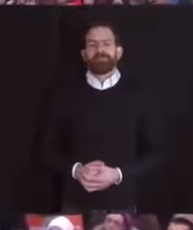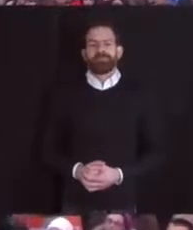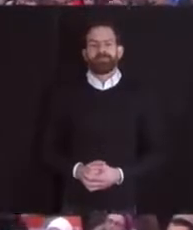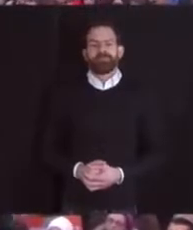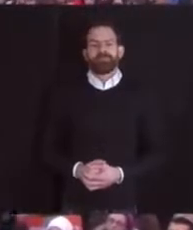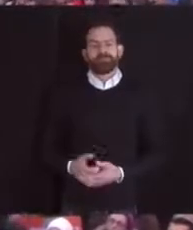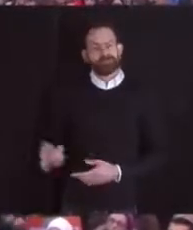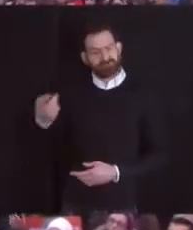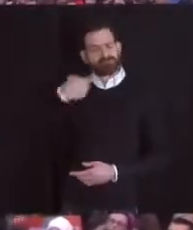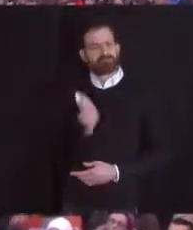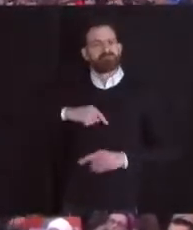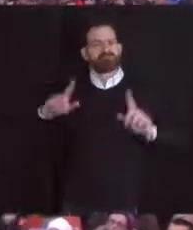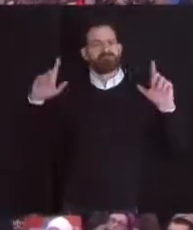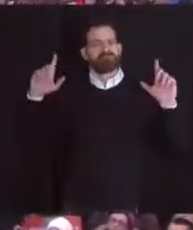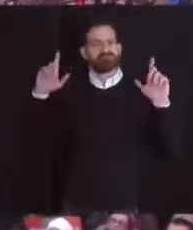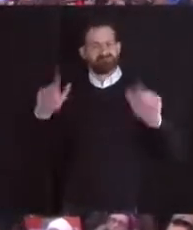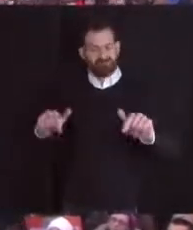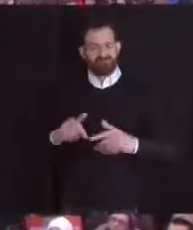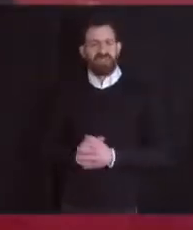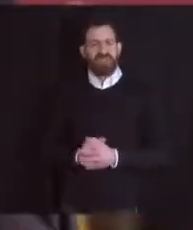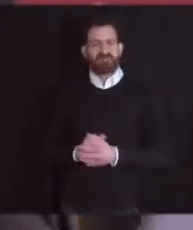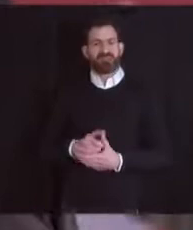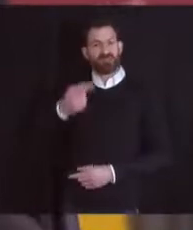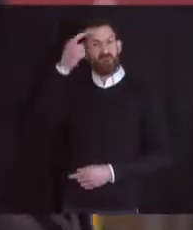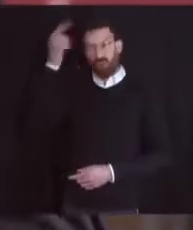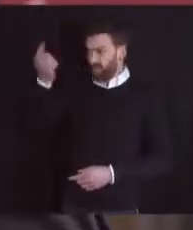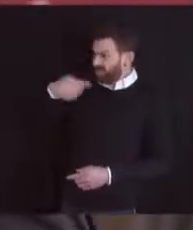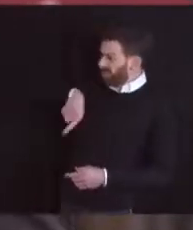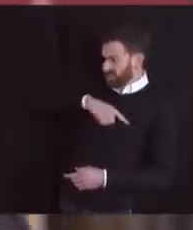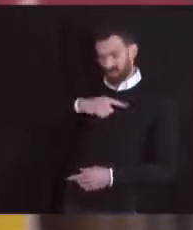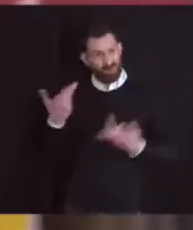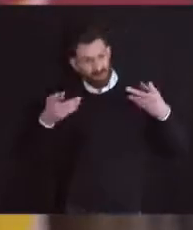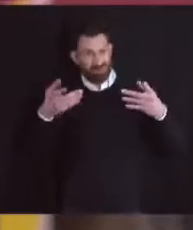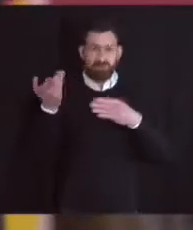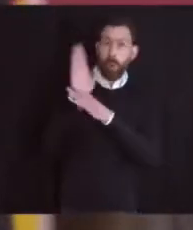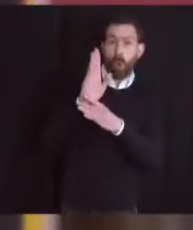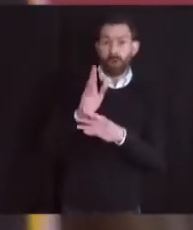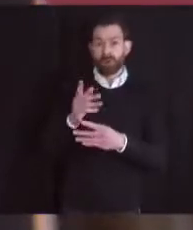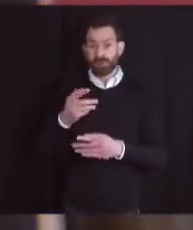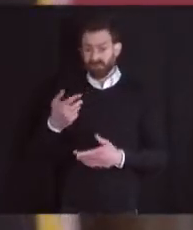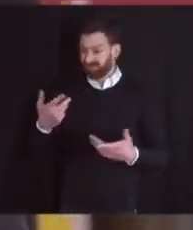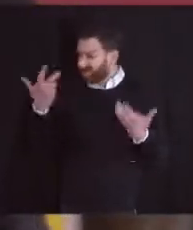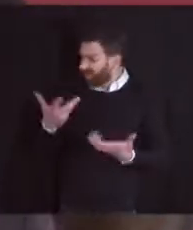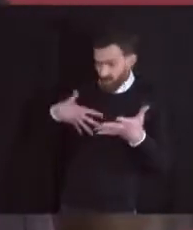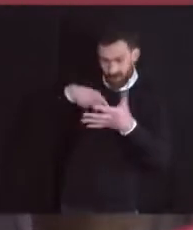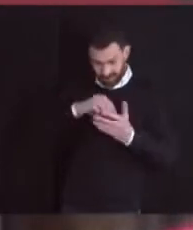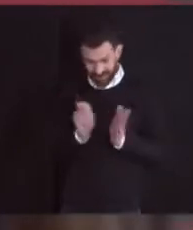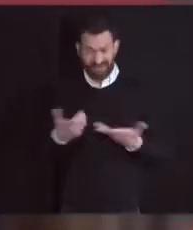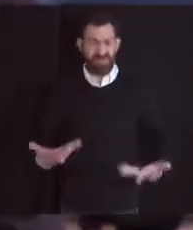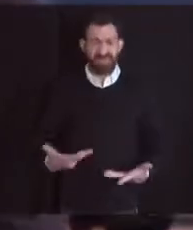Nous voici, non pour nous, non pour cet instant, mais par